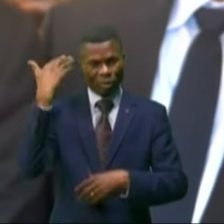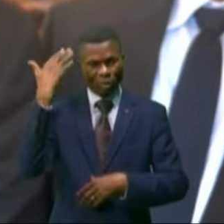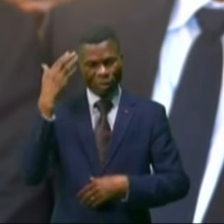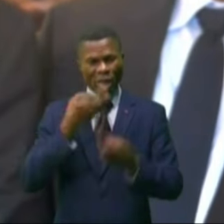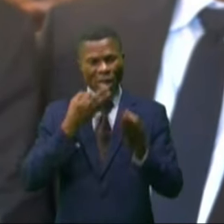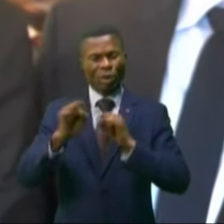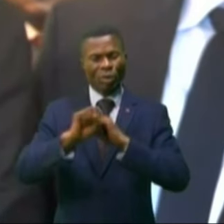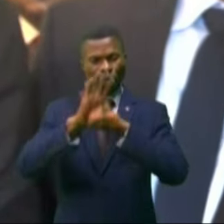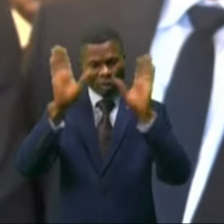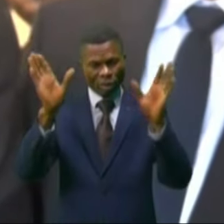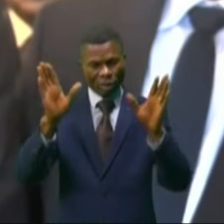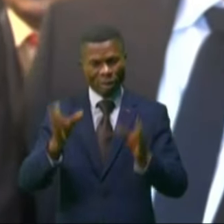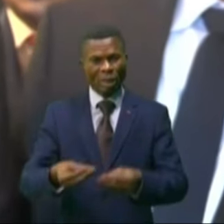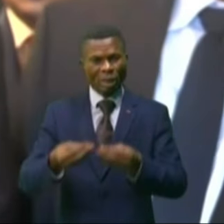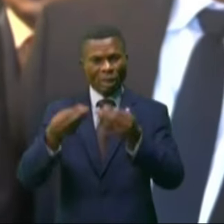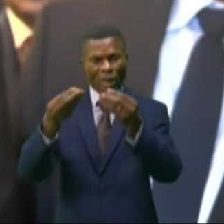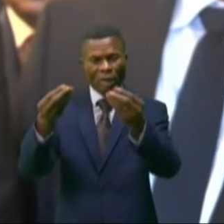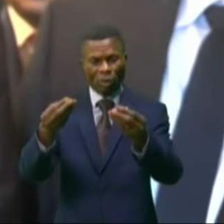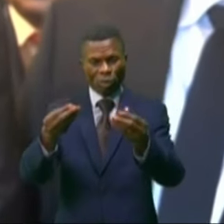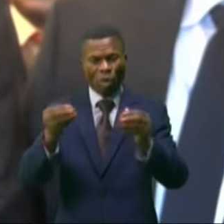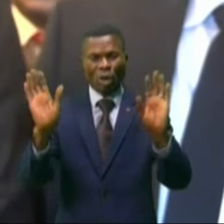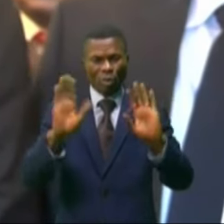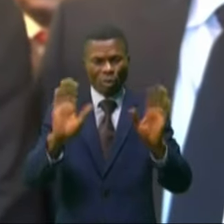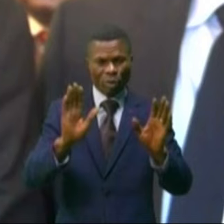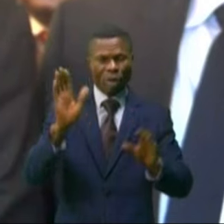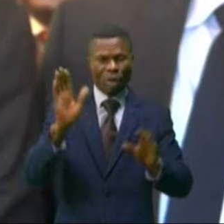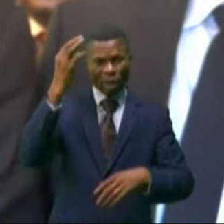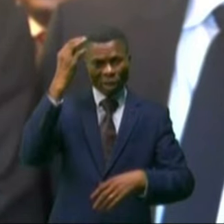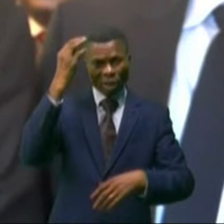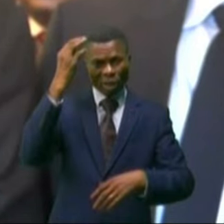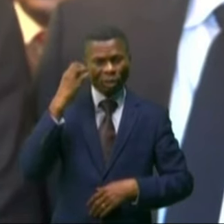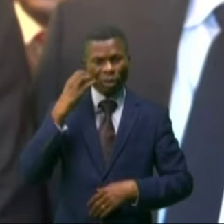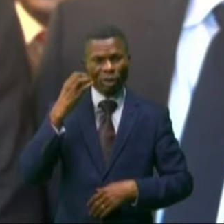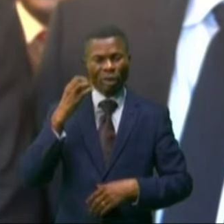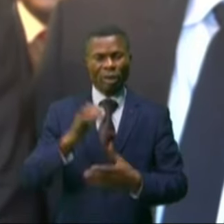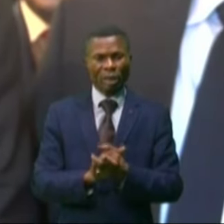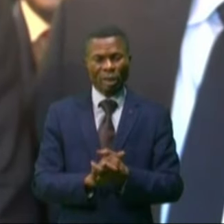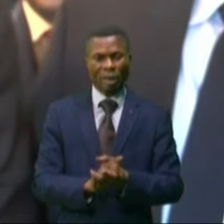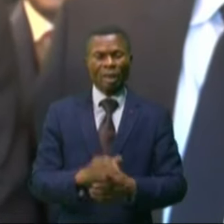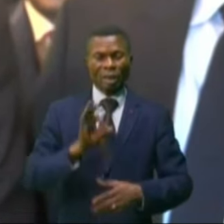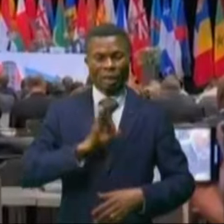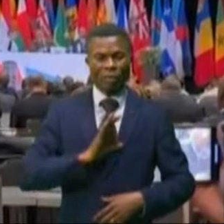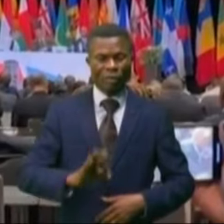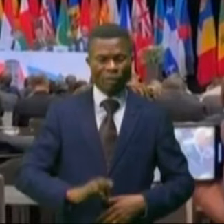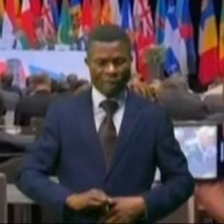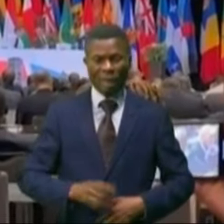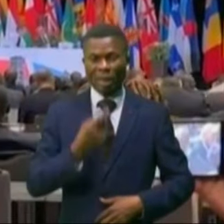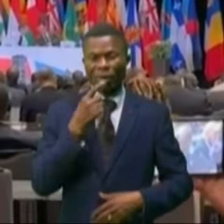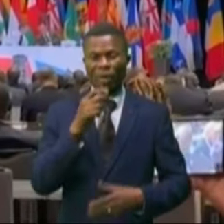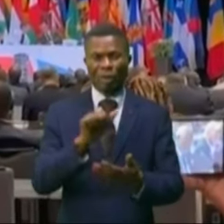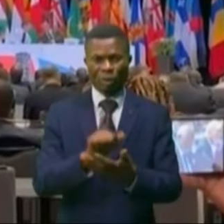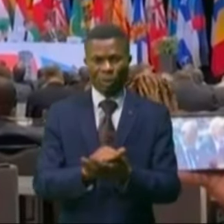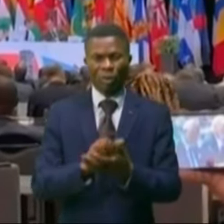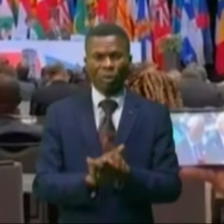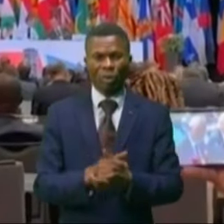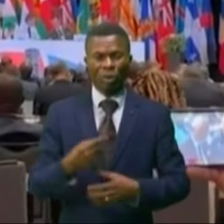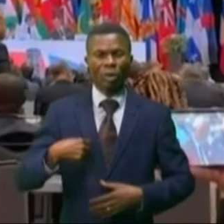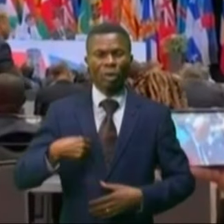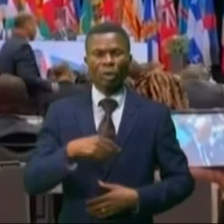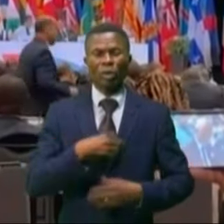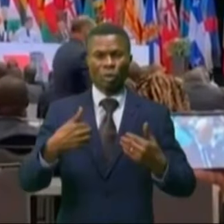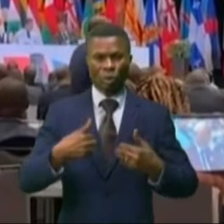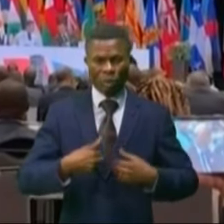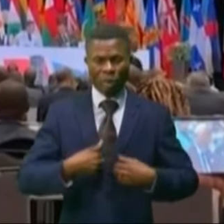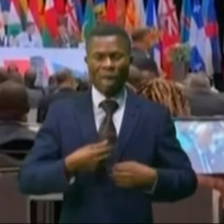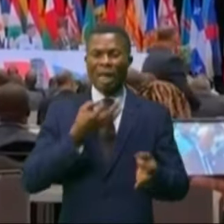Après avoir transmis les salutations de Son Excellence, Monsieur le Président de la République, Félix-Antoine Tshisekedi Tshilombo, nous avons